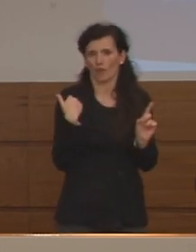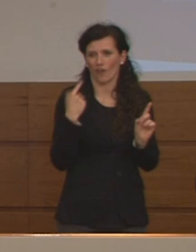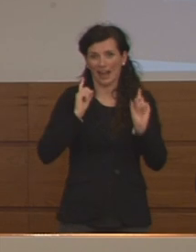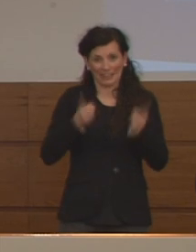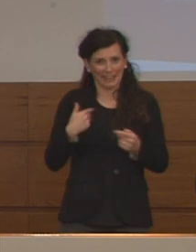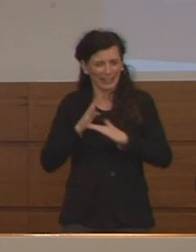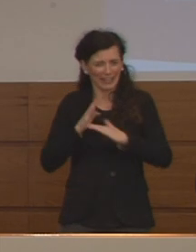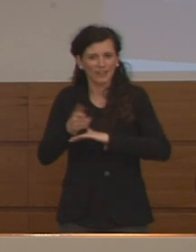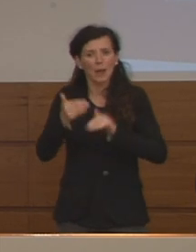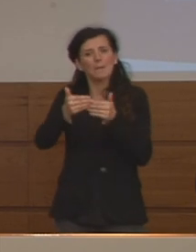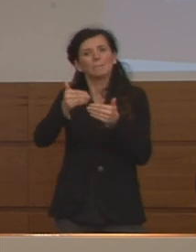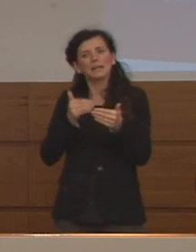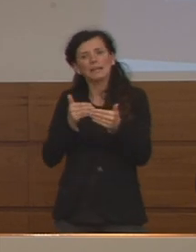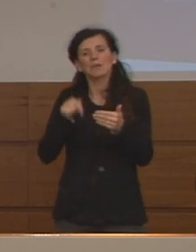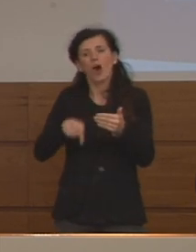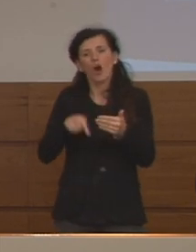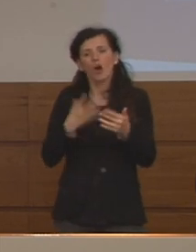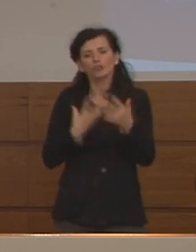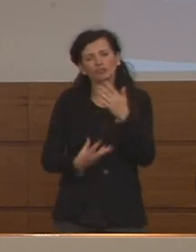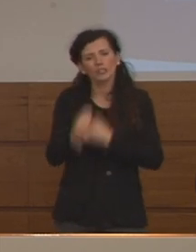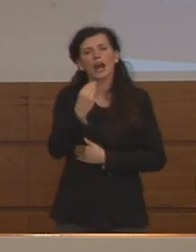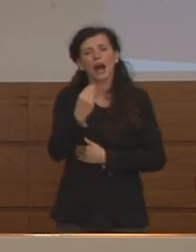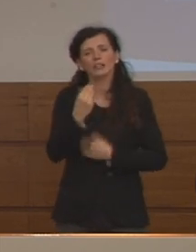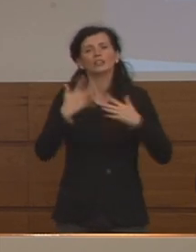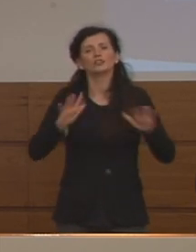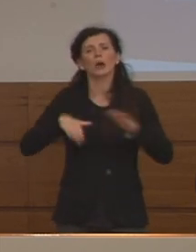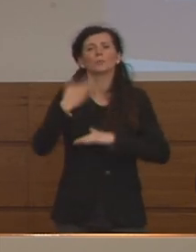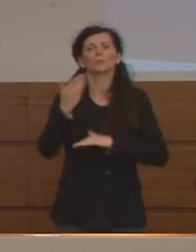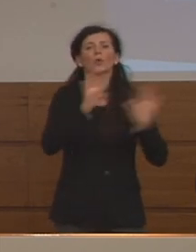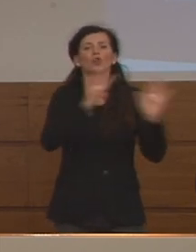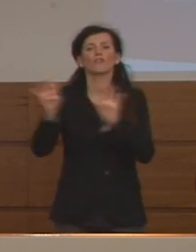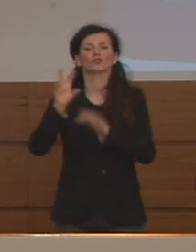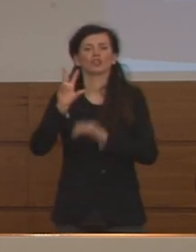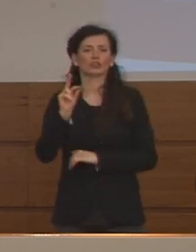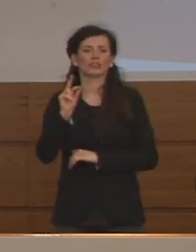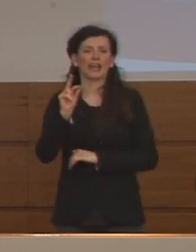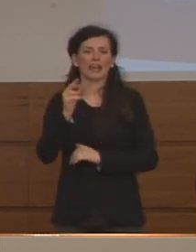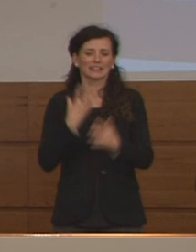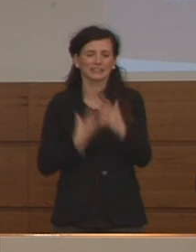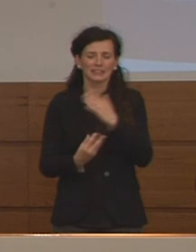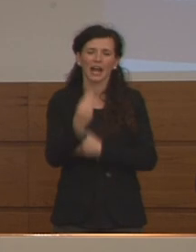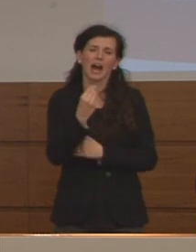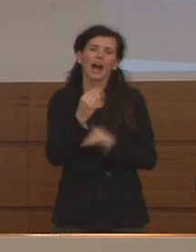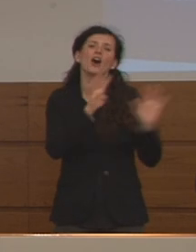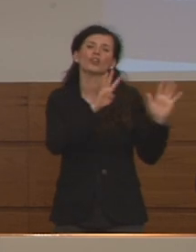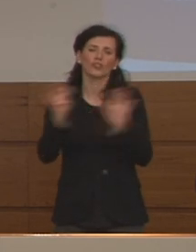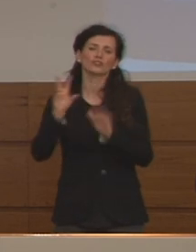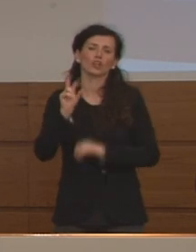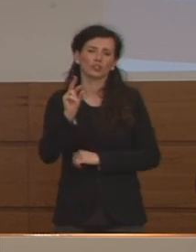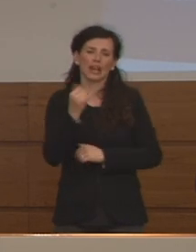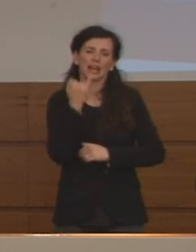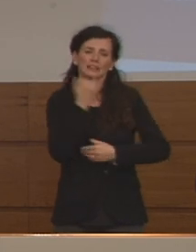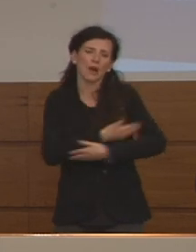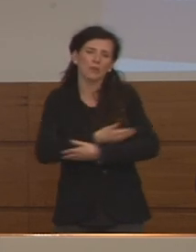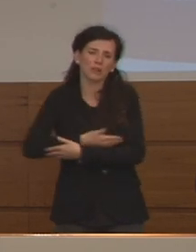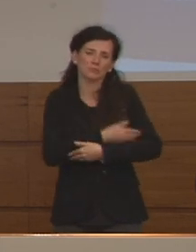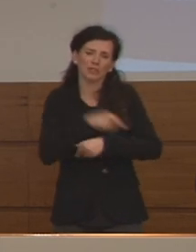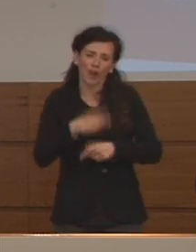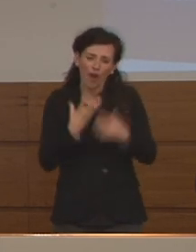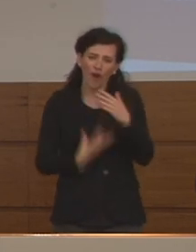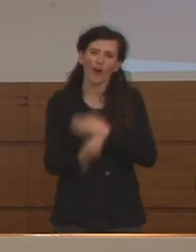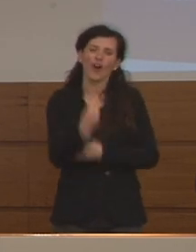sala i nuovi nati oggi erano già più di 930 quindi abbiamo 930 bambini nati oggi e questo